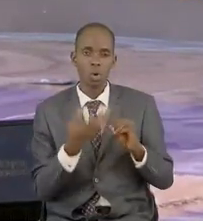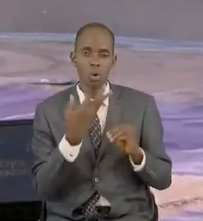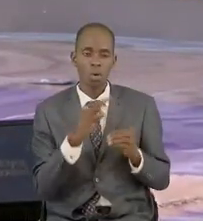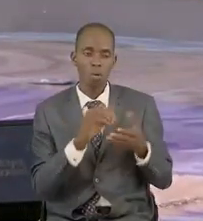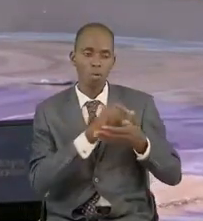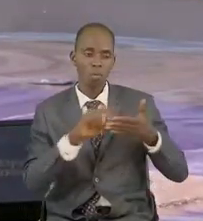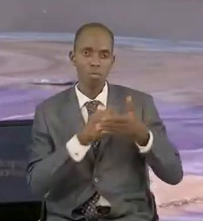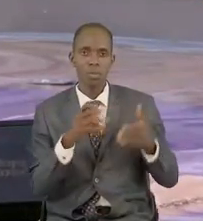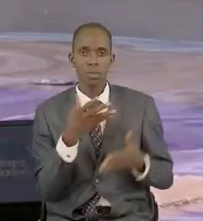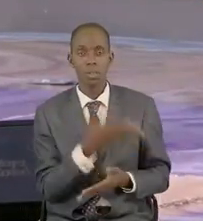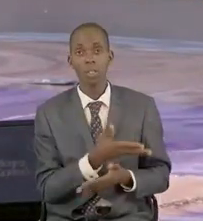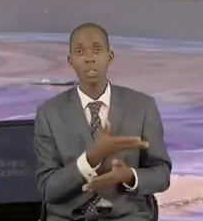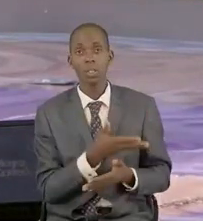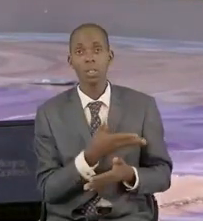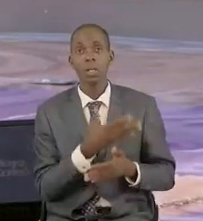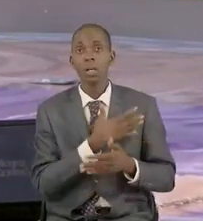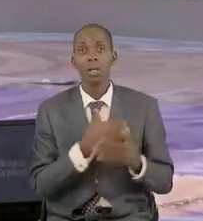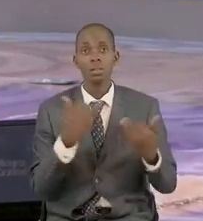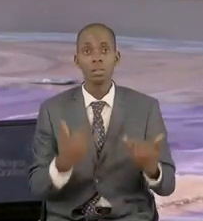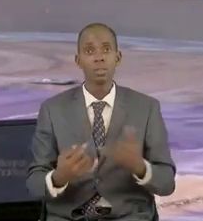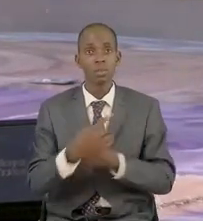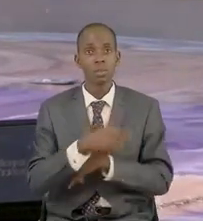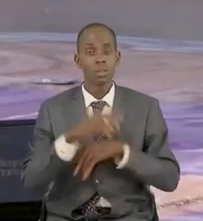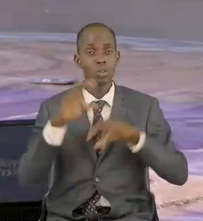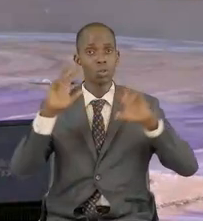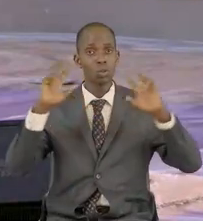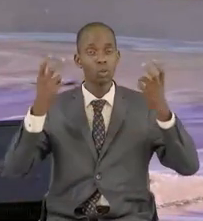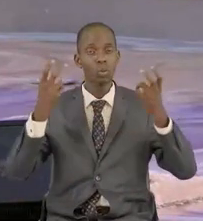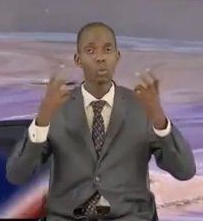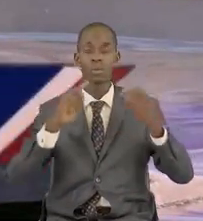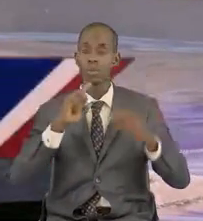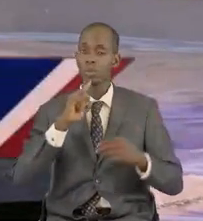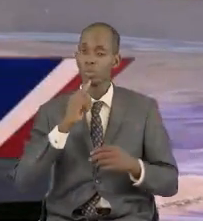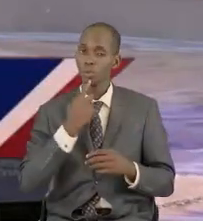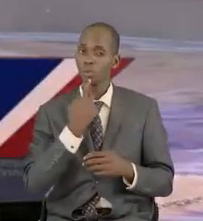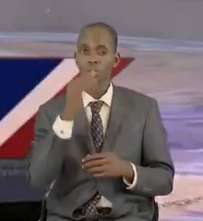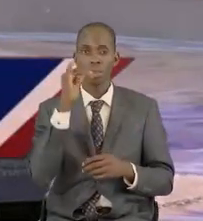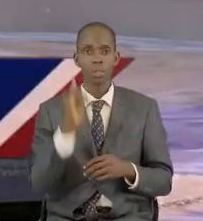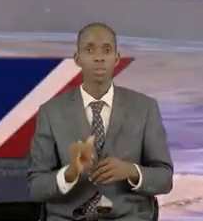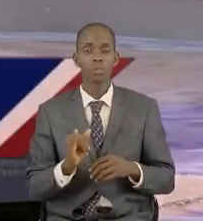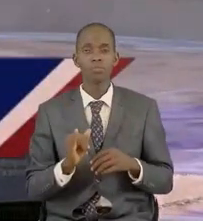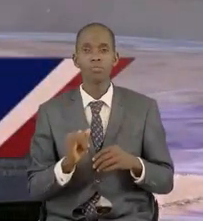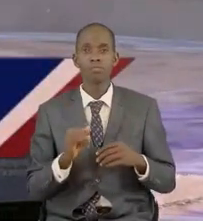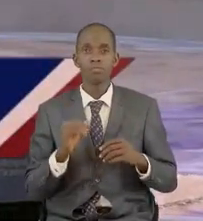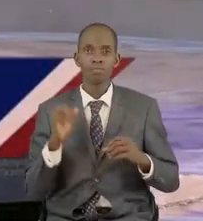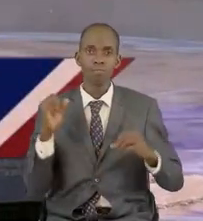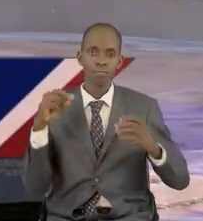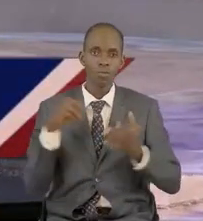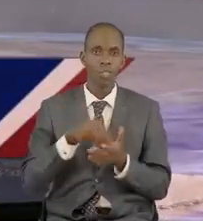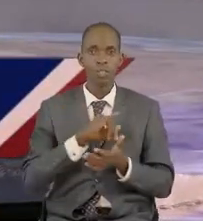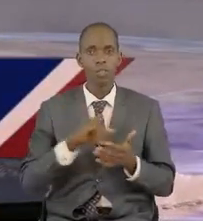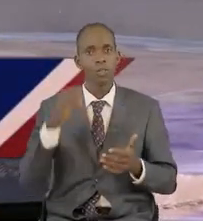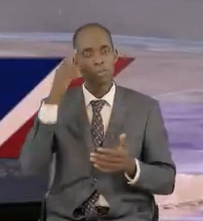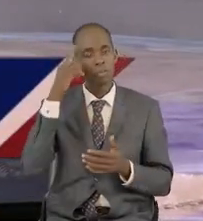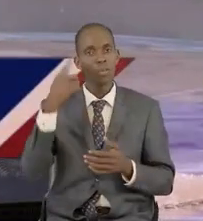plusieurs versets aujourd'hui nous voilà nous allons voir combattre avec feu vert pour